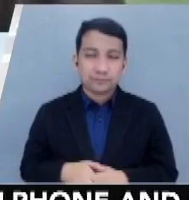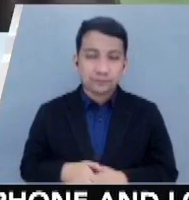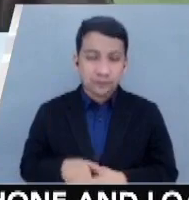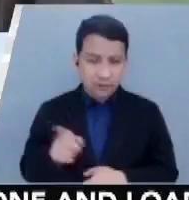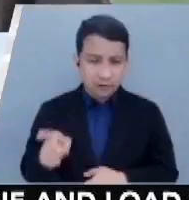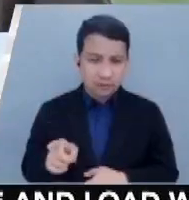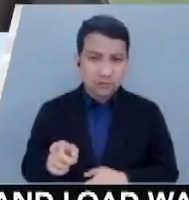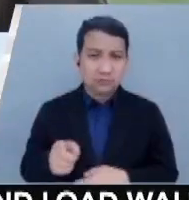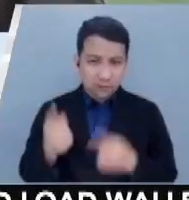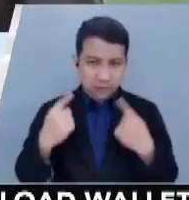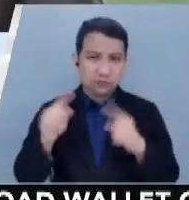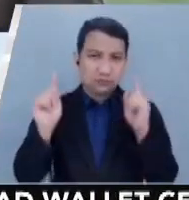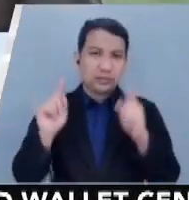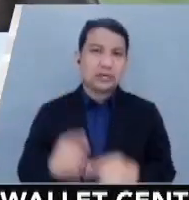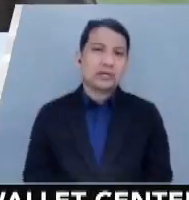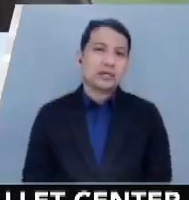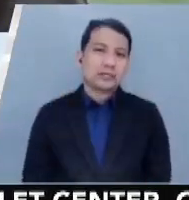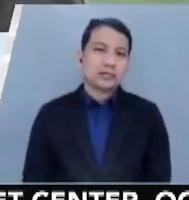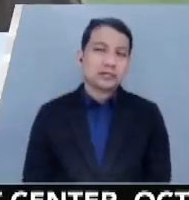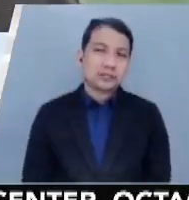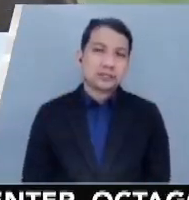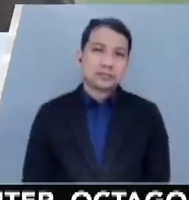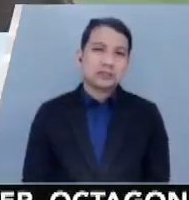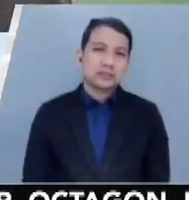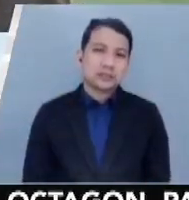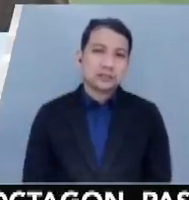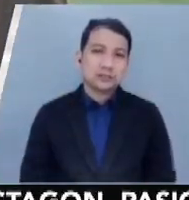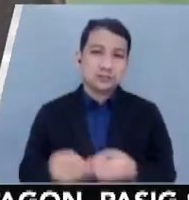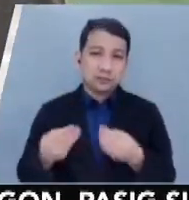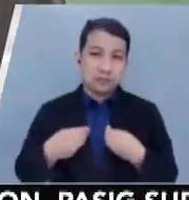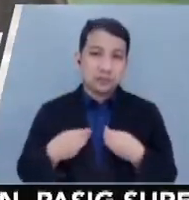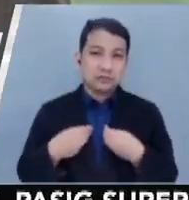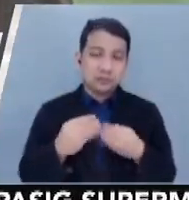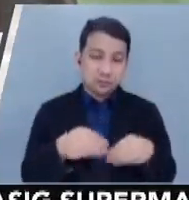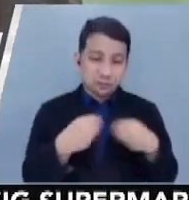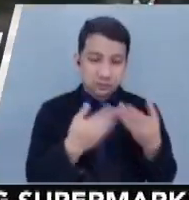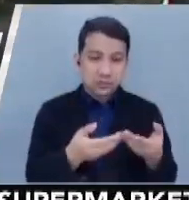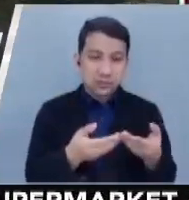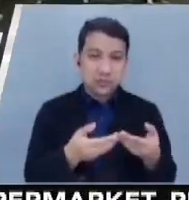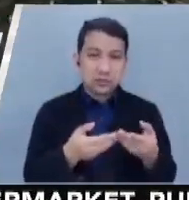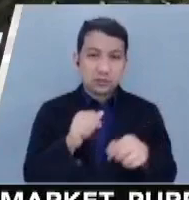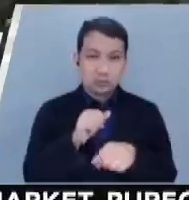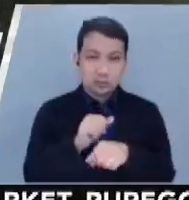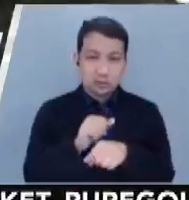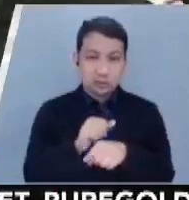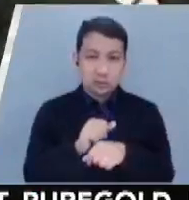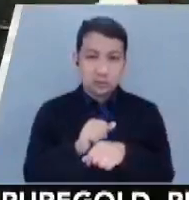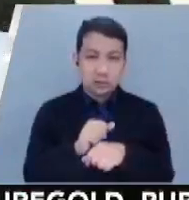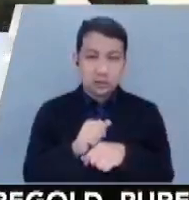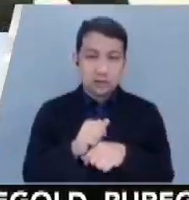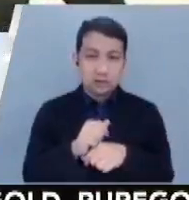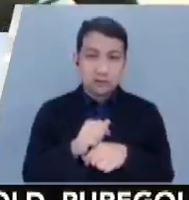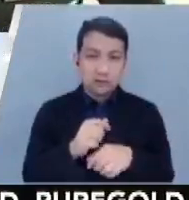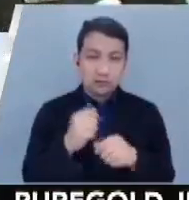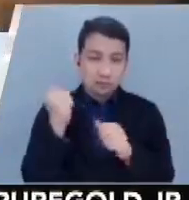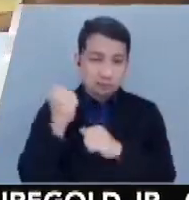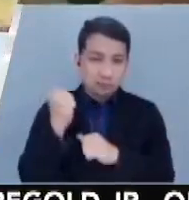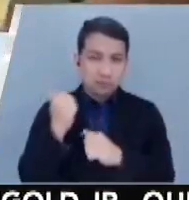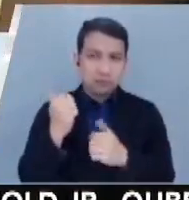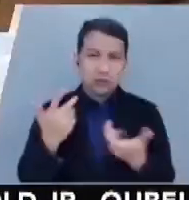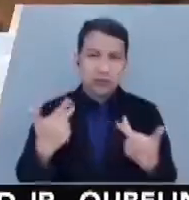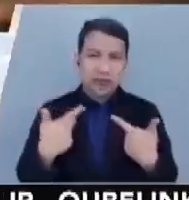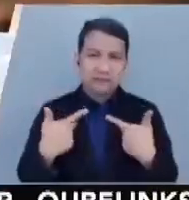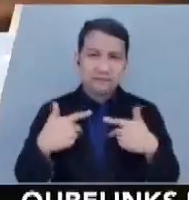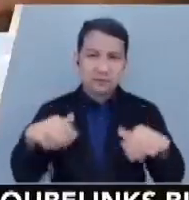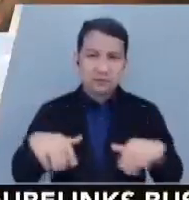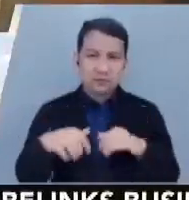rin. This prosthetic hand, it gives them hope na sila makakapagtrabaho uli. It may not be the same job that they did before, but